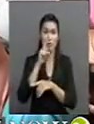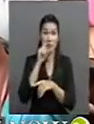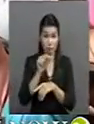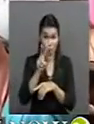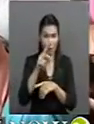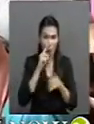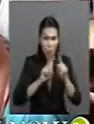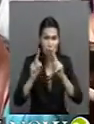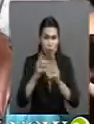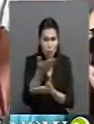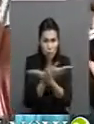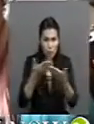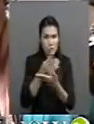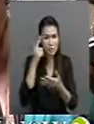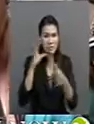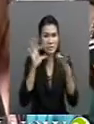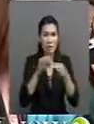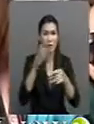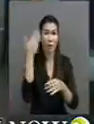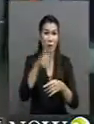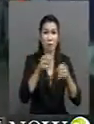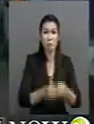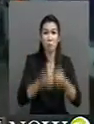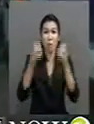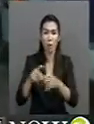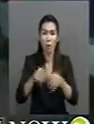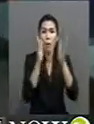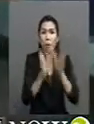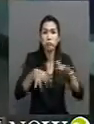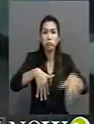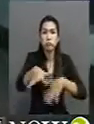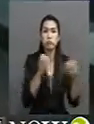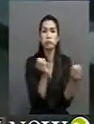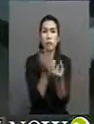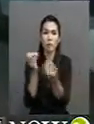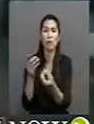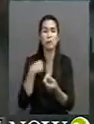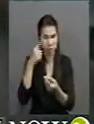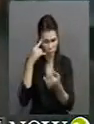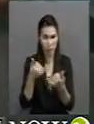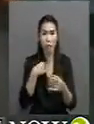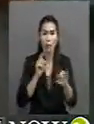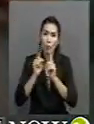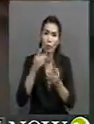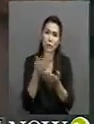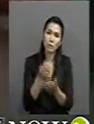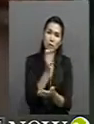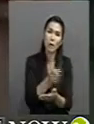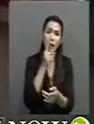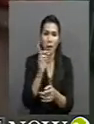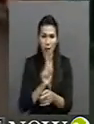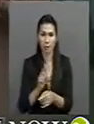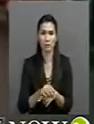เยียวยาผู้ที่ได้รับผลกระทบจากเหตุระเบิดในพื้นที่ภาคใต้แล้วตามที่นายกรัฐมนตรีสั่งการมาคือเมื่อวานมี